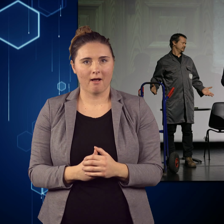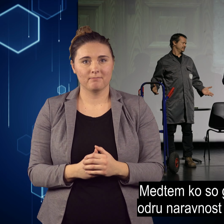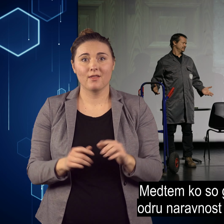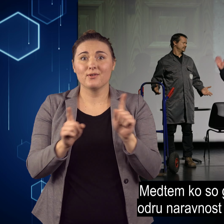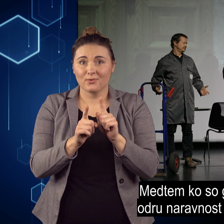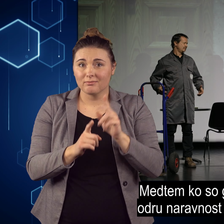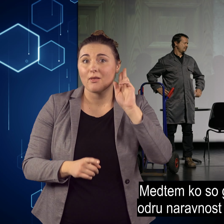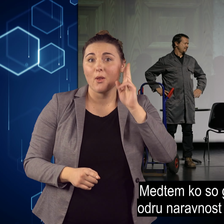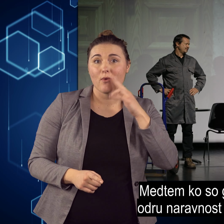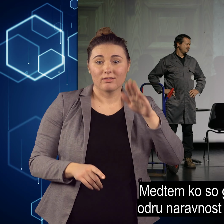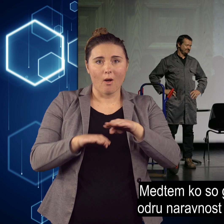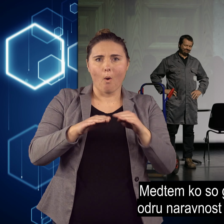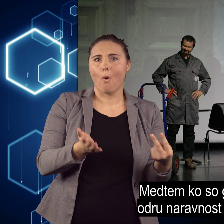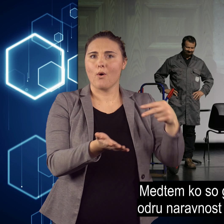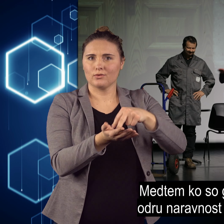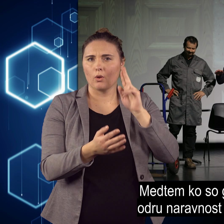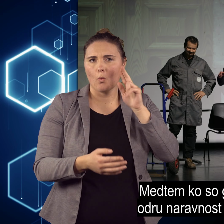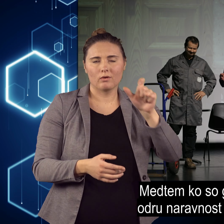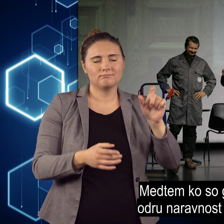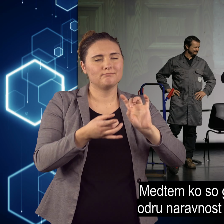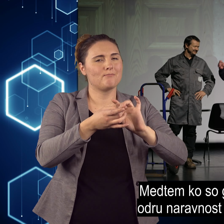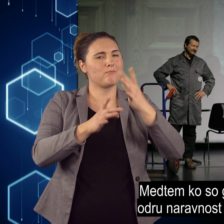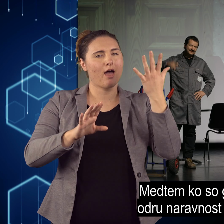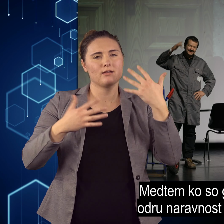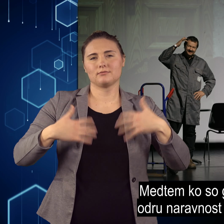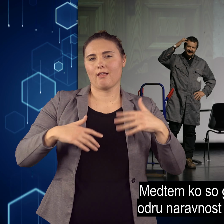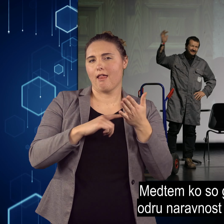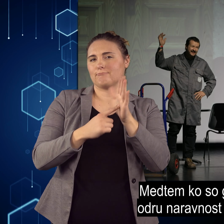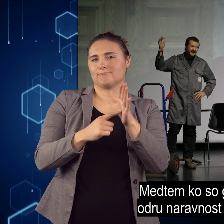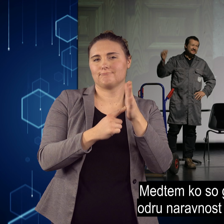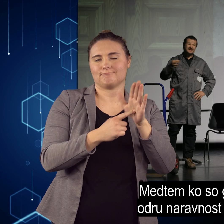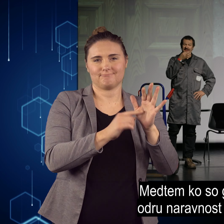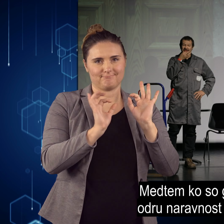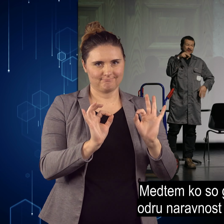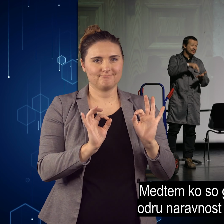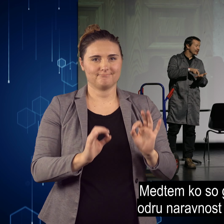Med tem, so gluhi, na odru naravno zblesteli.